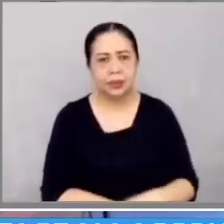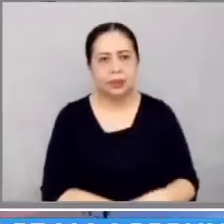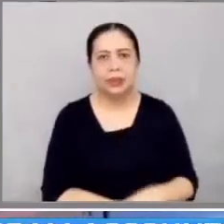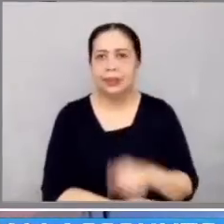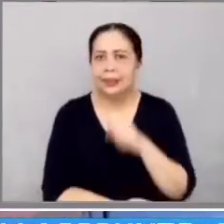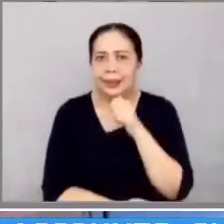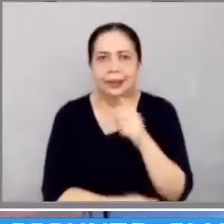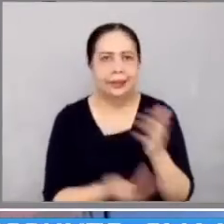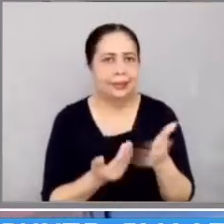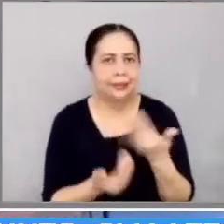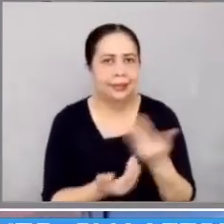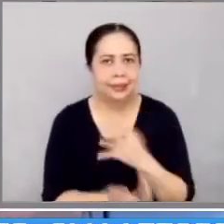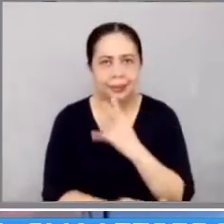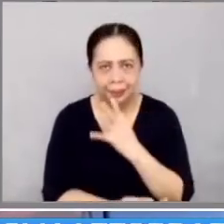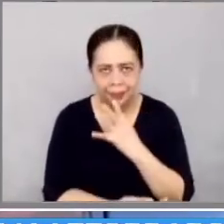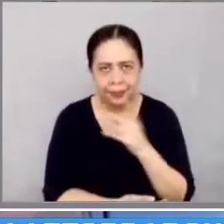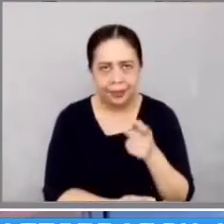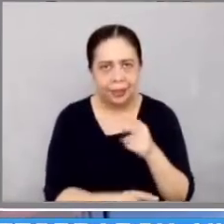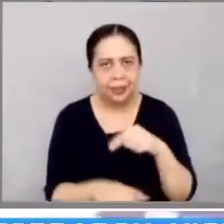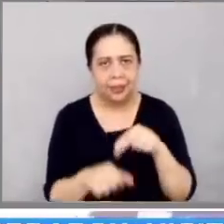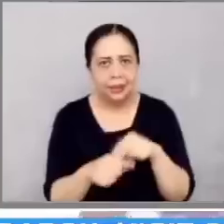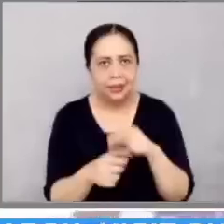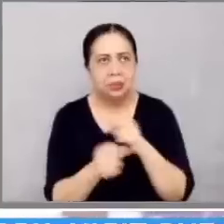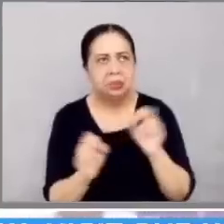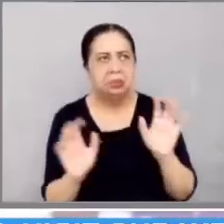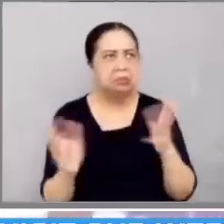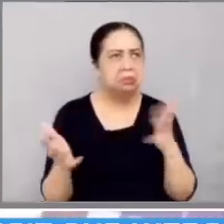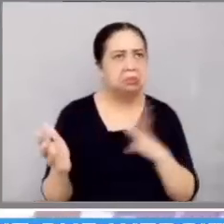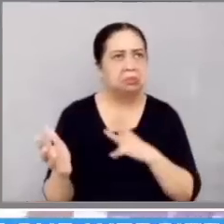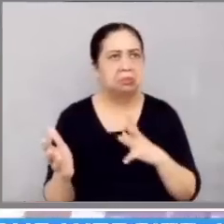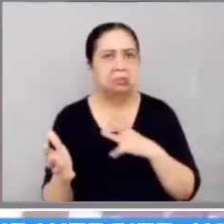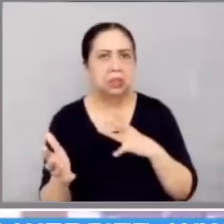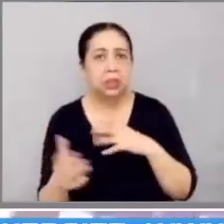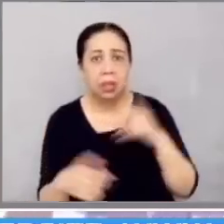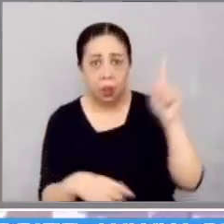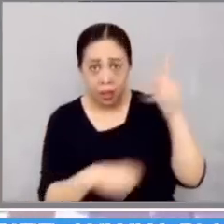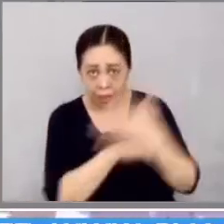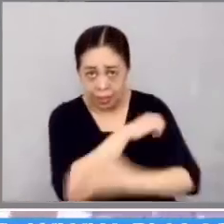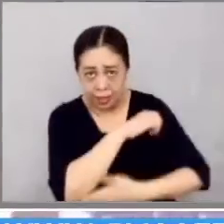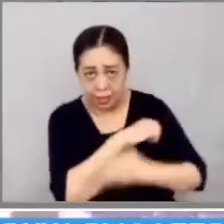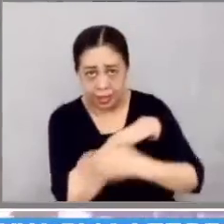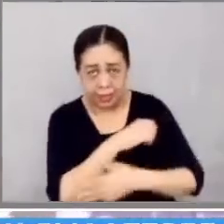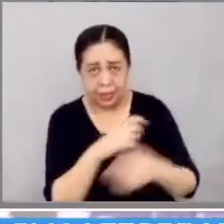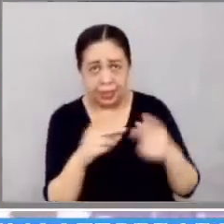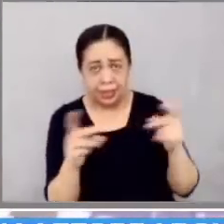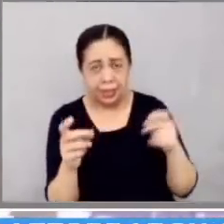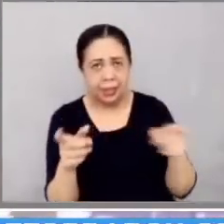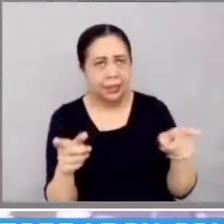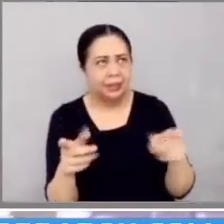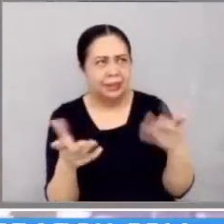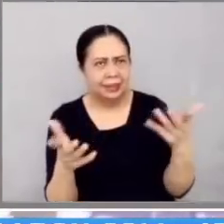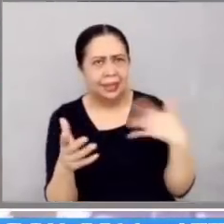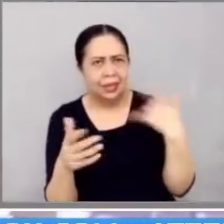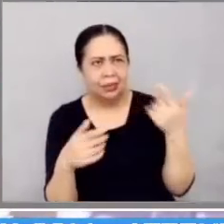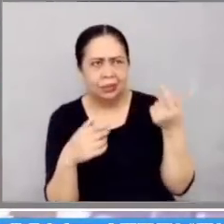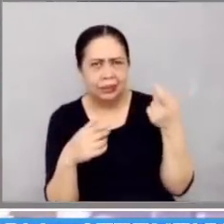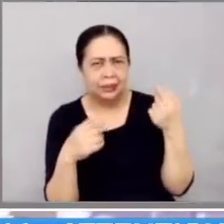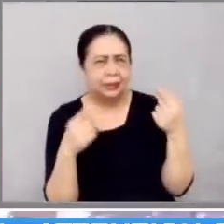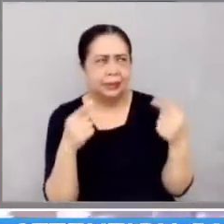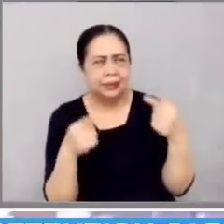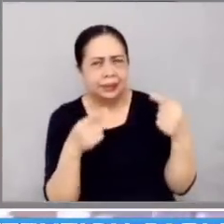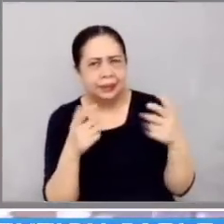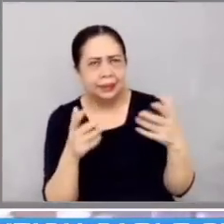sabihin na hindi national security threat ay isang bansa na napaka hindi kaibigan na ang pagtrato sa atin